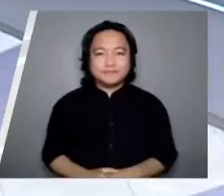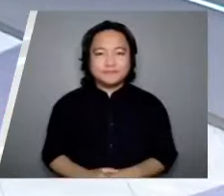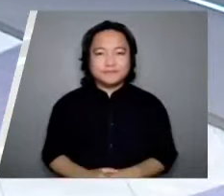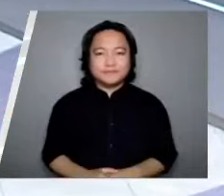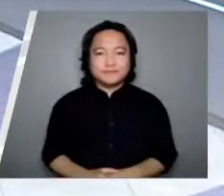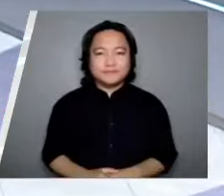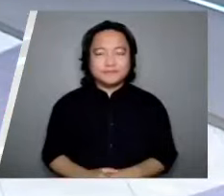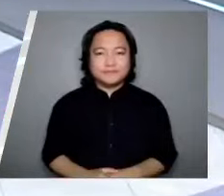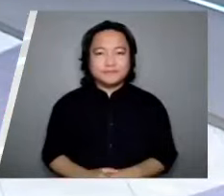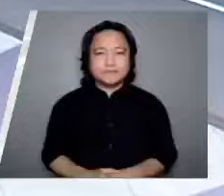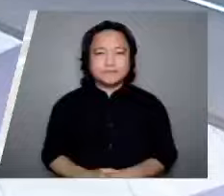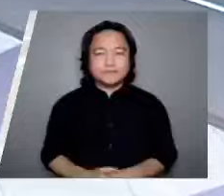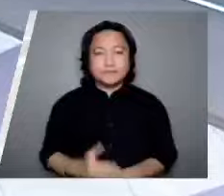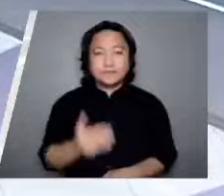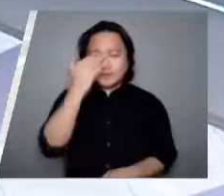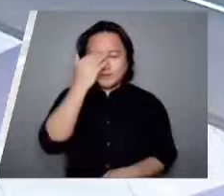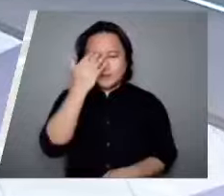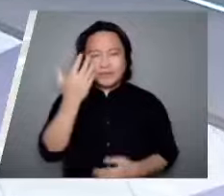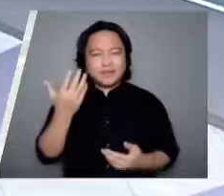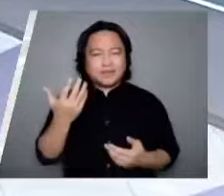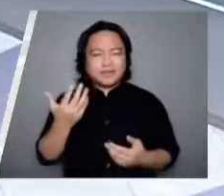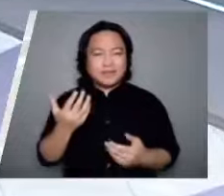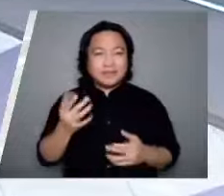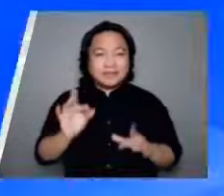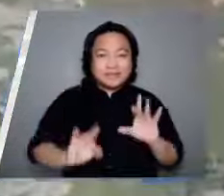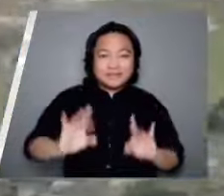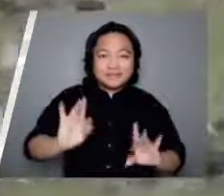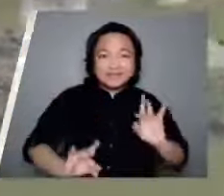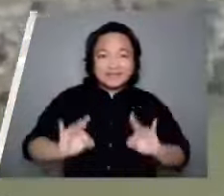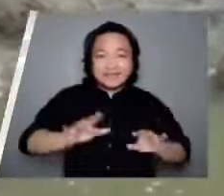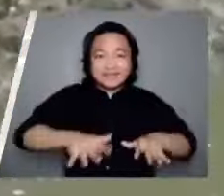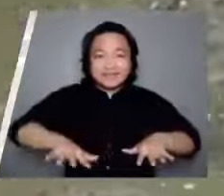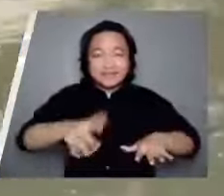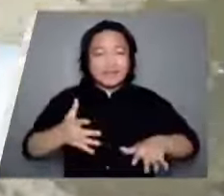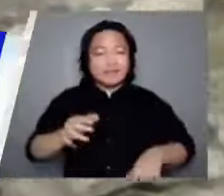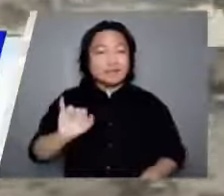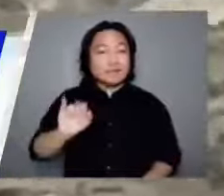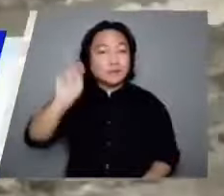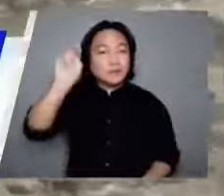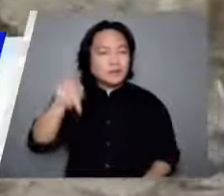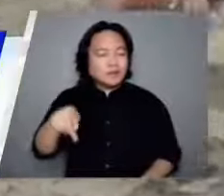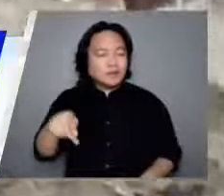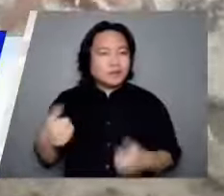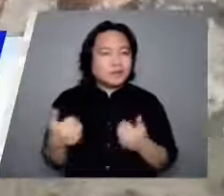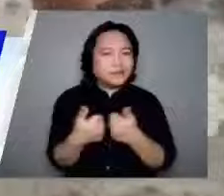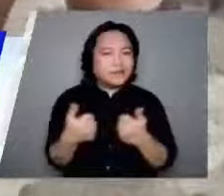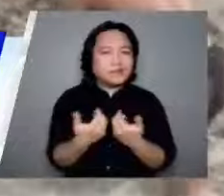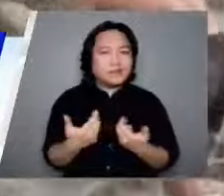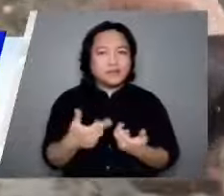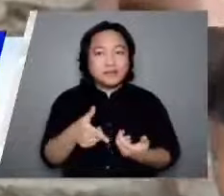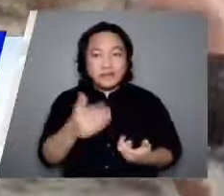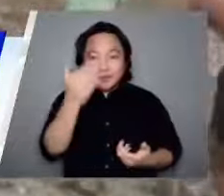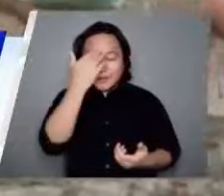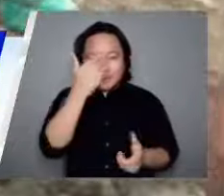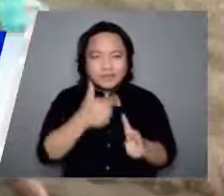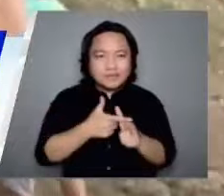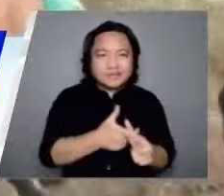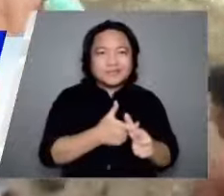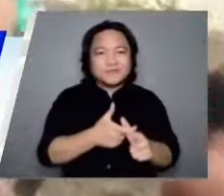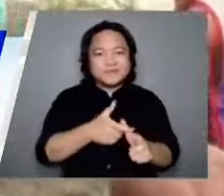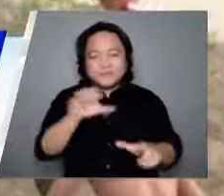Habulan sa putikan ang palaro sa Ilocos Norte. At ang hinahabol, iba't ibang hayop. Game na nakipagpatintero